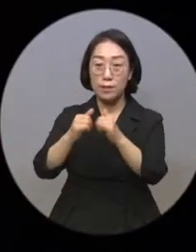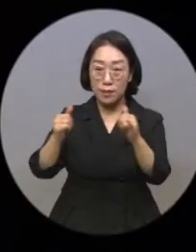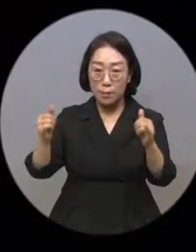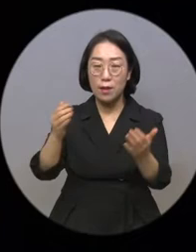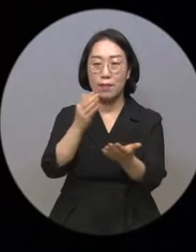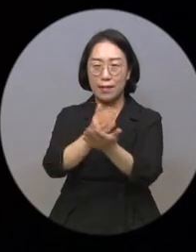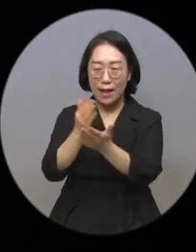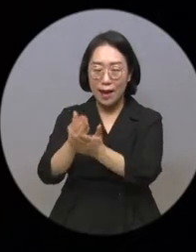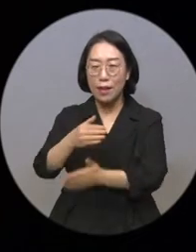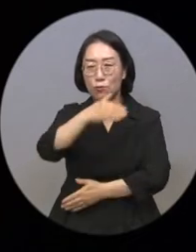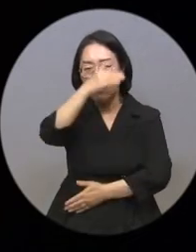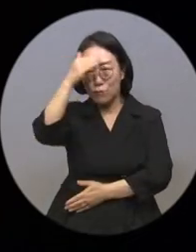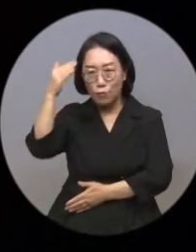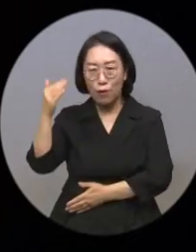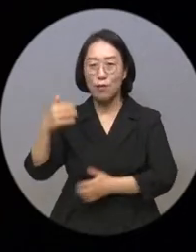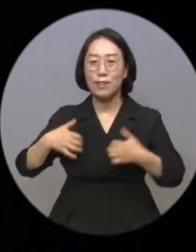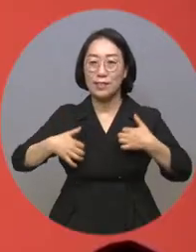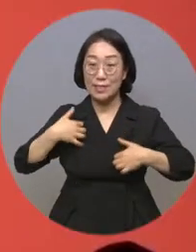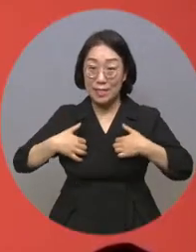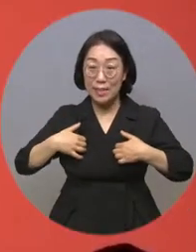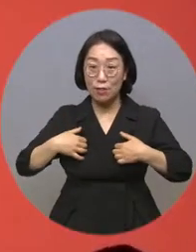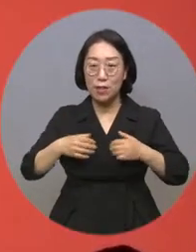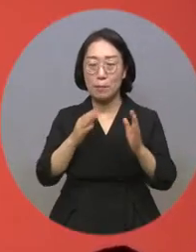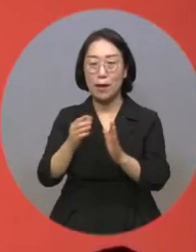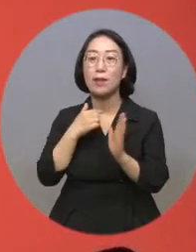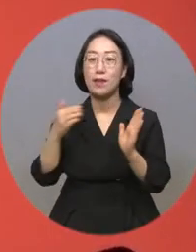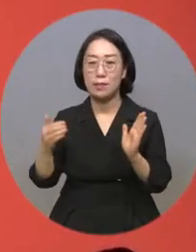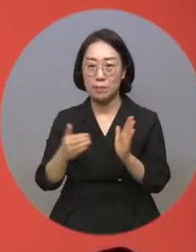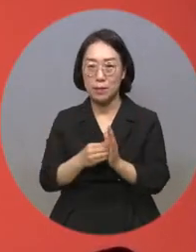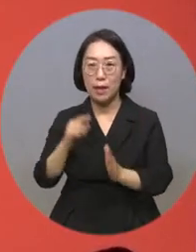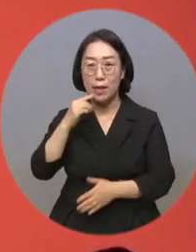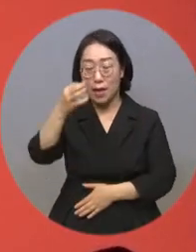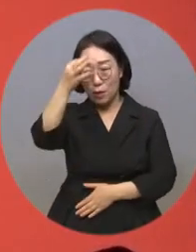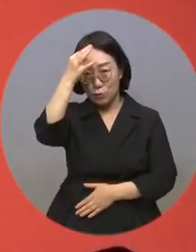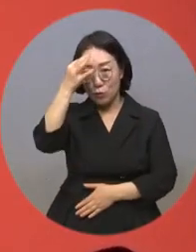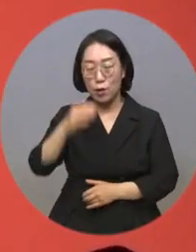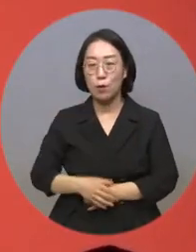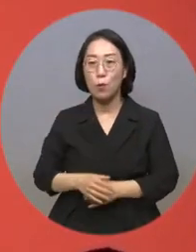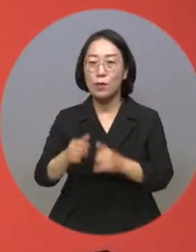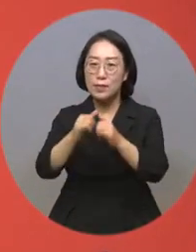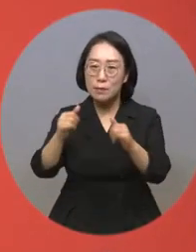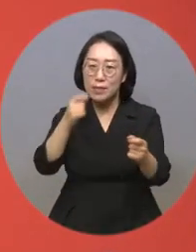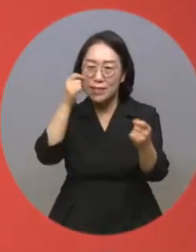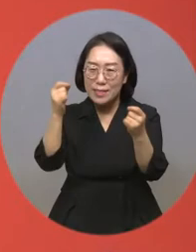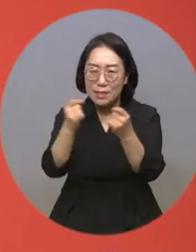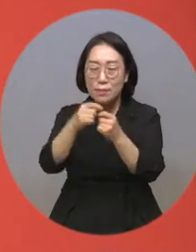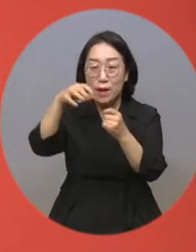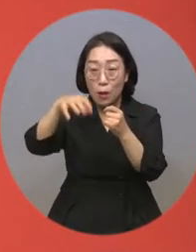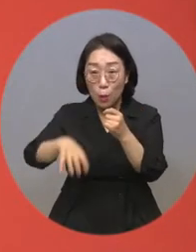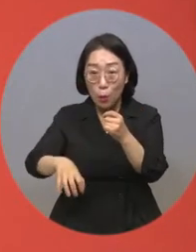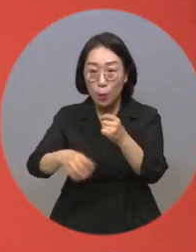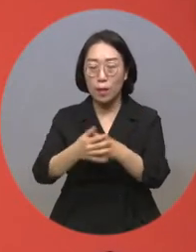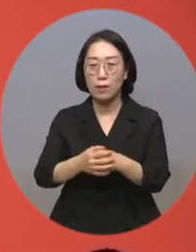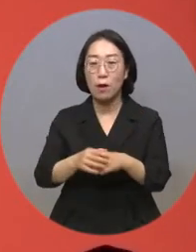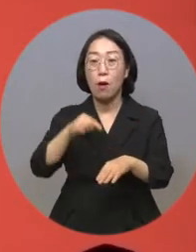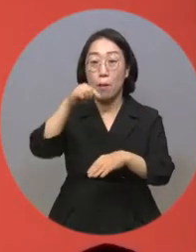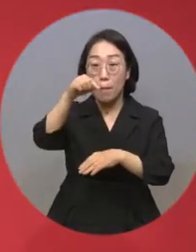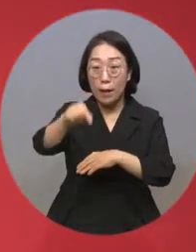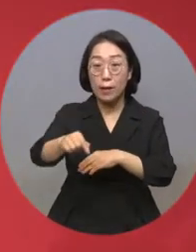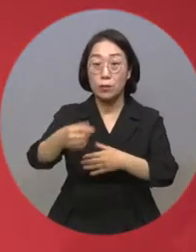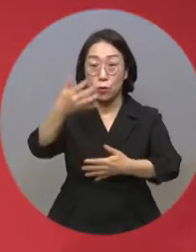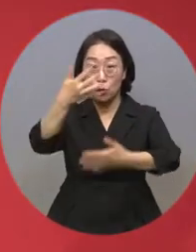다채로운 즐길거리도 마련했습니다. 예술과 시민이 가까운 도시로 만들기 위한 골목상영 및